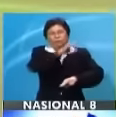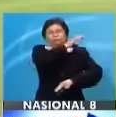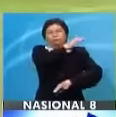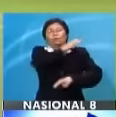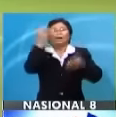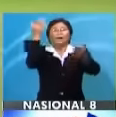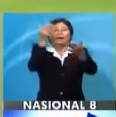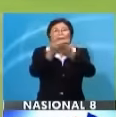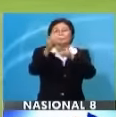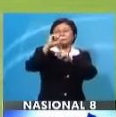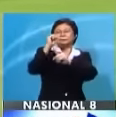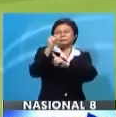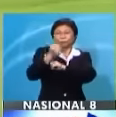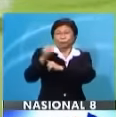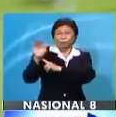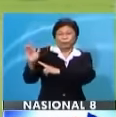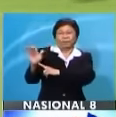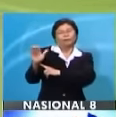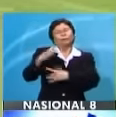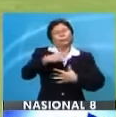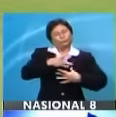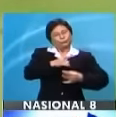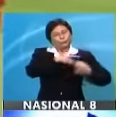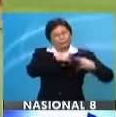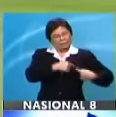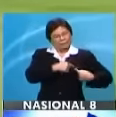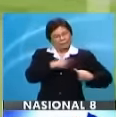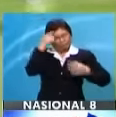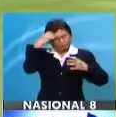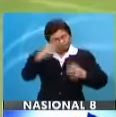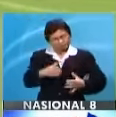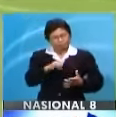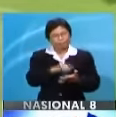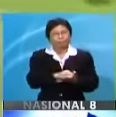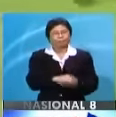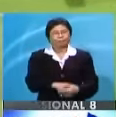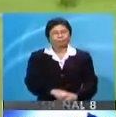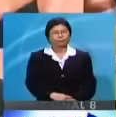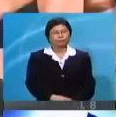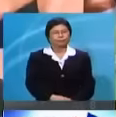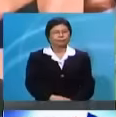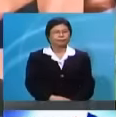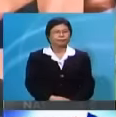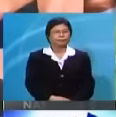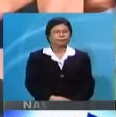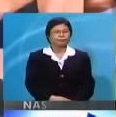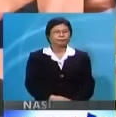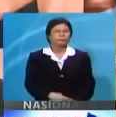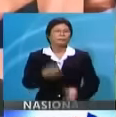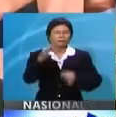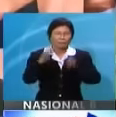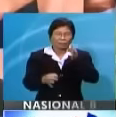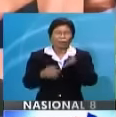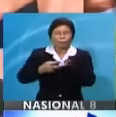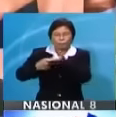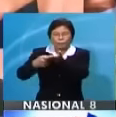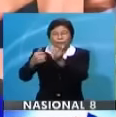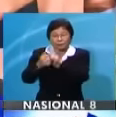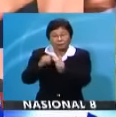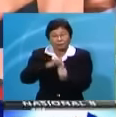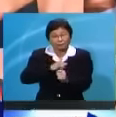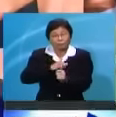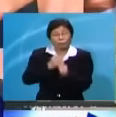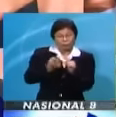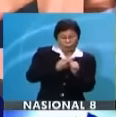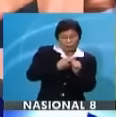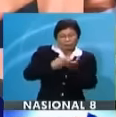sehingga pihak persatuan dengan sewenang-wenangnya membuat keputusan sedemikian. Ya, kalau mereka berbincang dengan saya terlebih dulu, itu